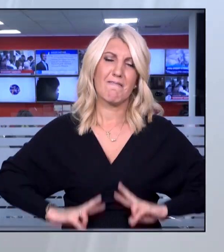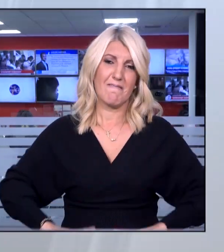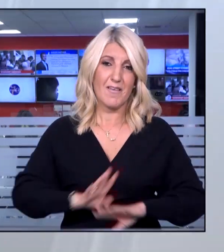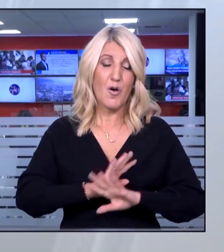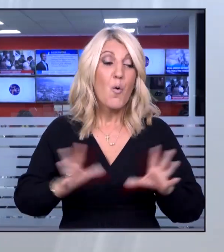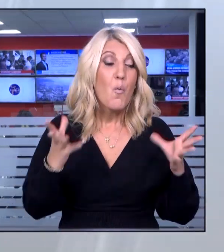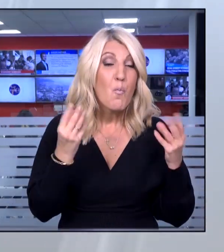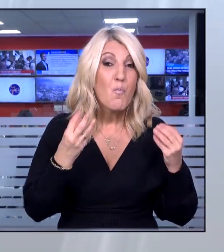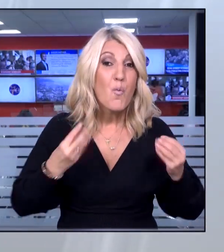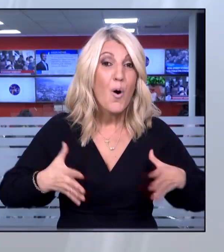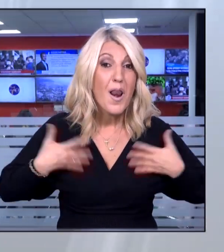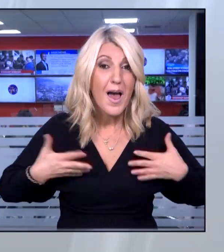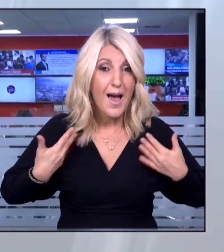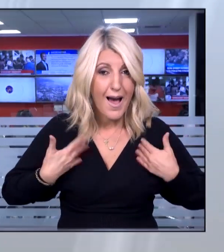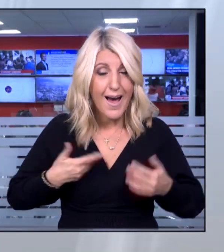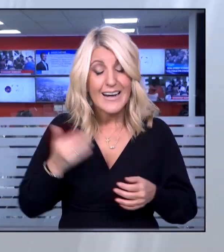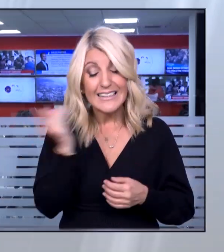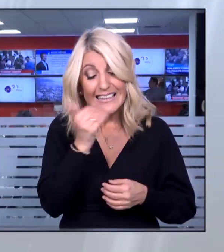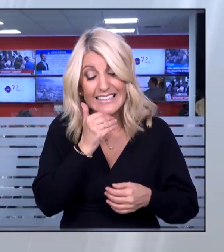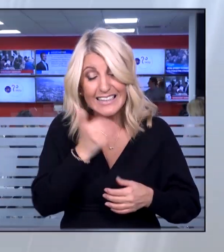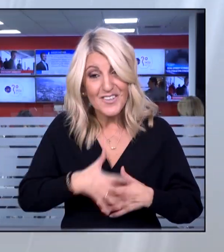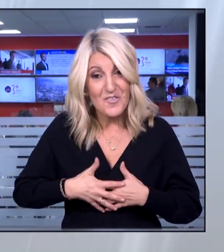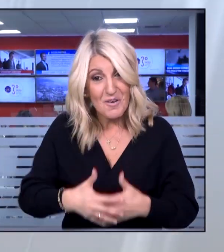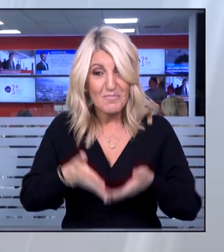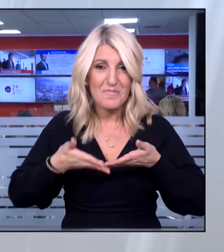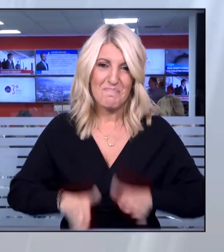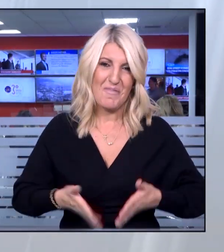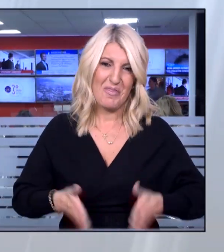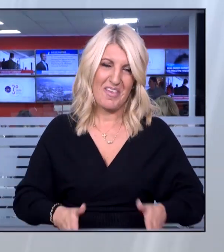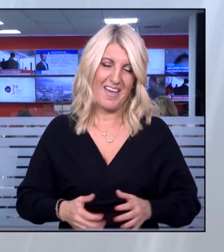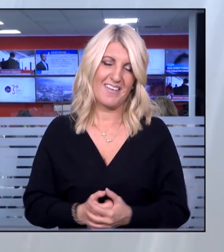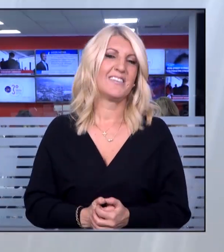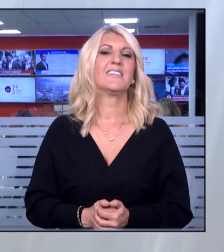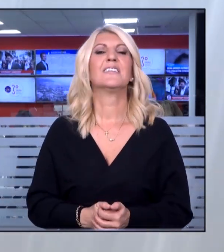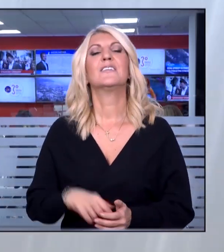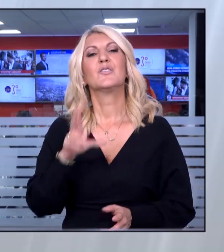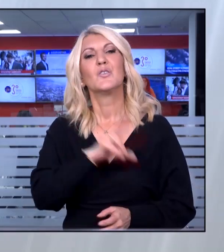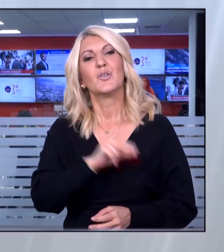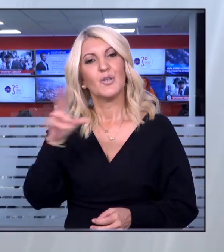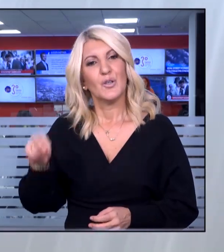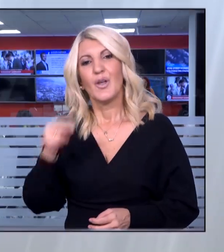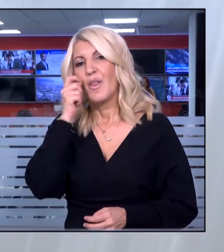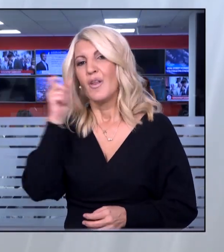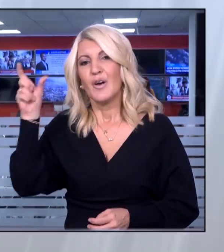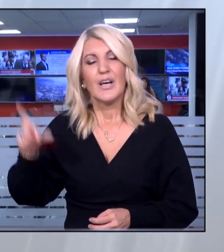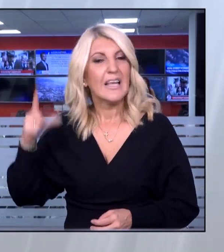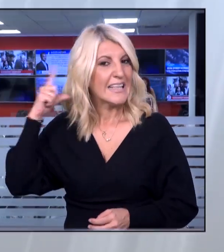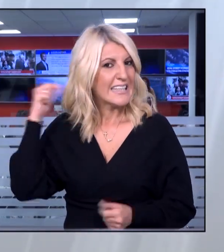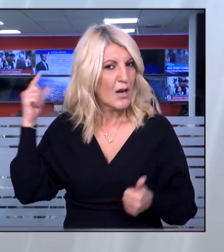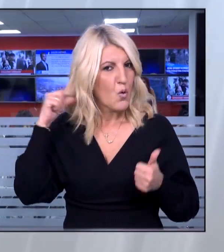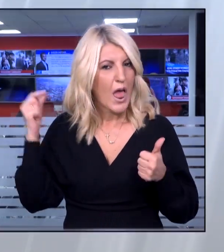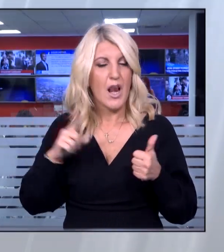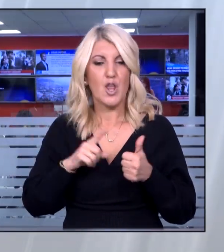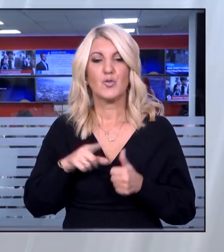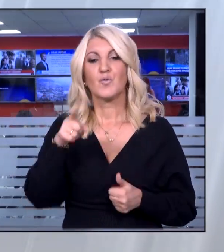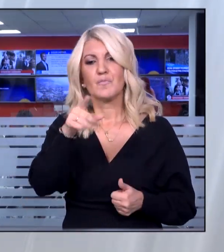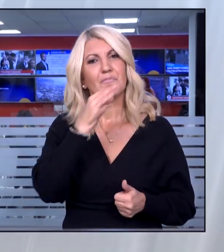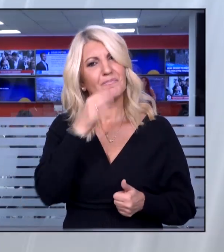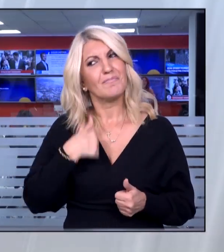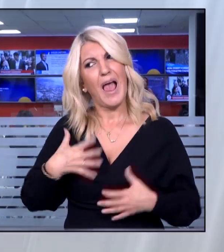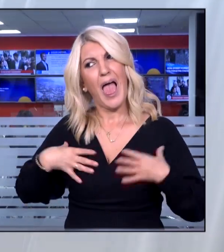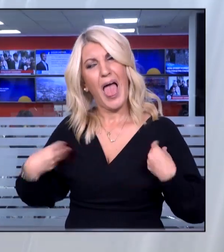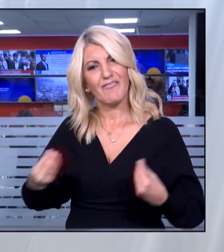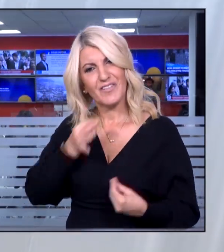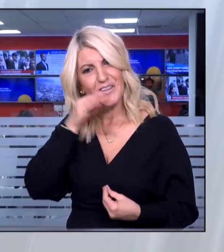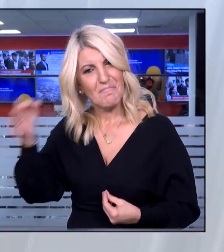γρήγορα καλούς απογόνους στο ζευγάρι. Στη Θήβα έφτασαν και οι συνυποψήφοι τους για την προεδρία του ΠΑΣΟΚ. Παύλος Γερουλάνος. Την ευχή τους την έχω κάνει.